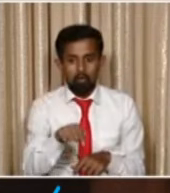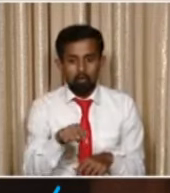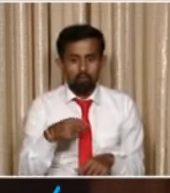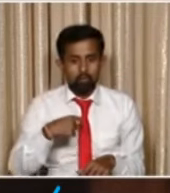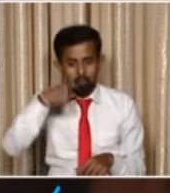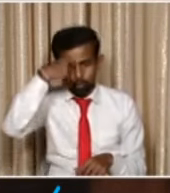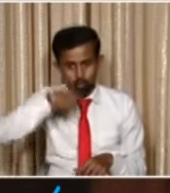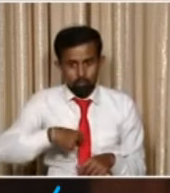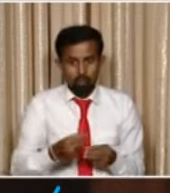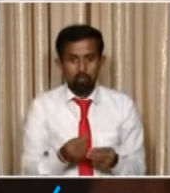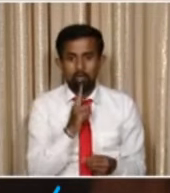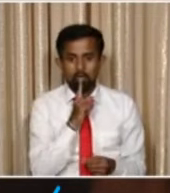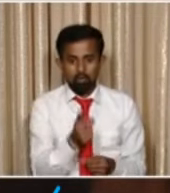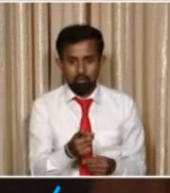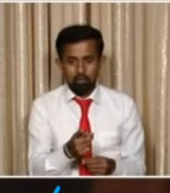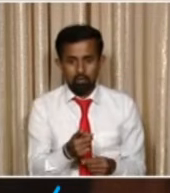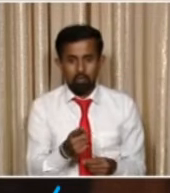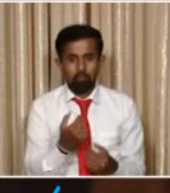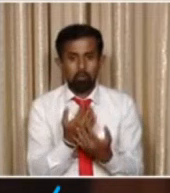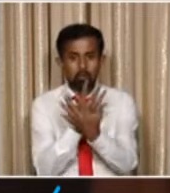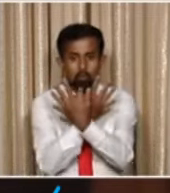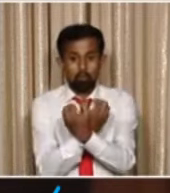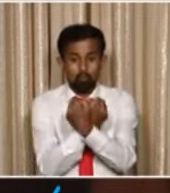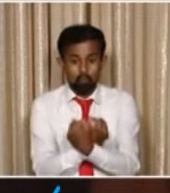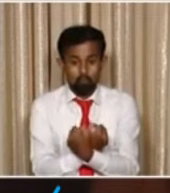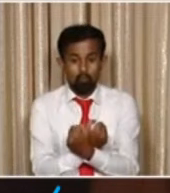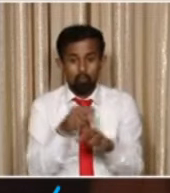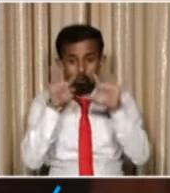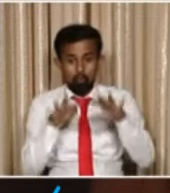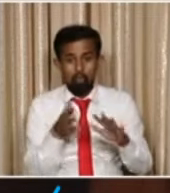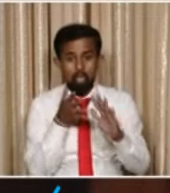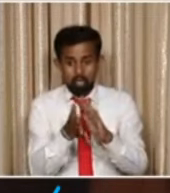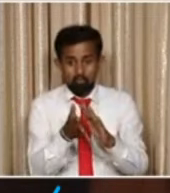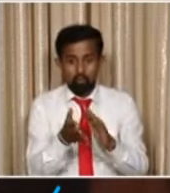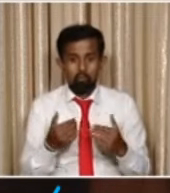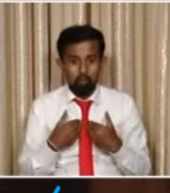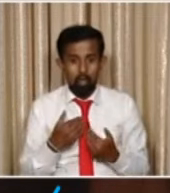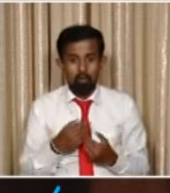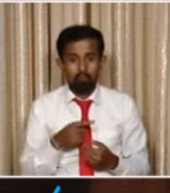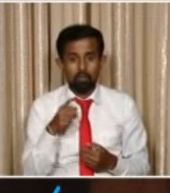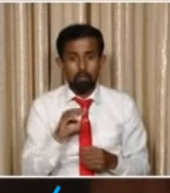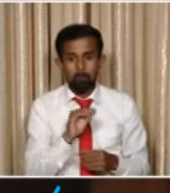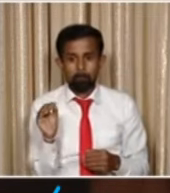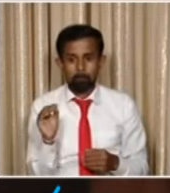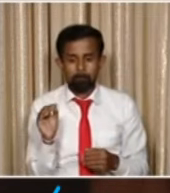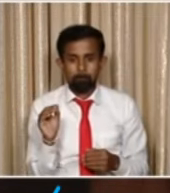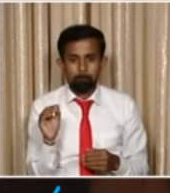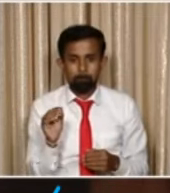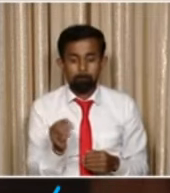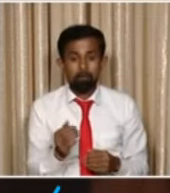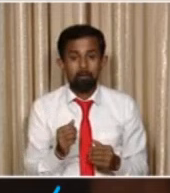சொன்னால், நான் சிறைச்சாலையில் இருந்தேன். அங்கு நான் போன பின்னர் கற்றுக்கொண்ட விடயங்கள் என்ன? சிறைச்சாலையில் வந்து என்னோடு